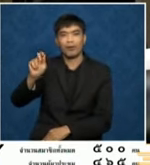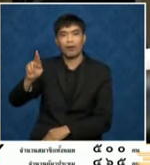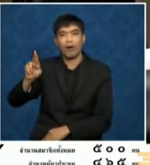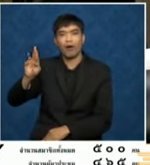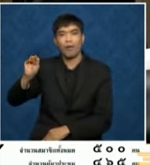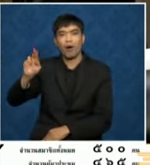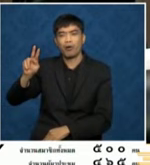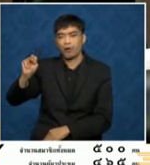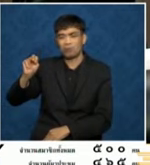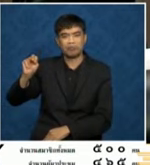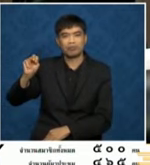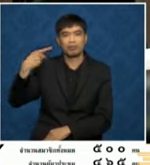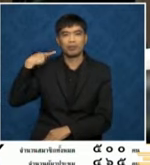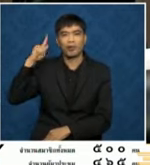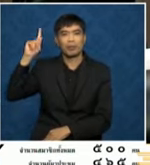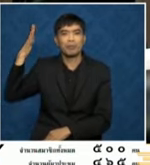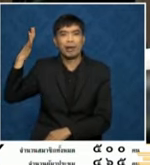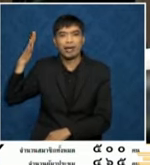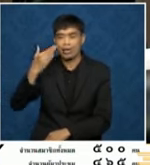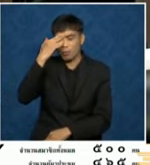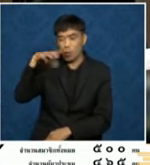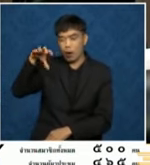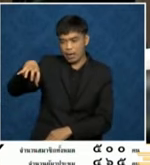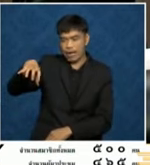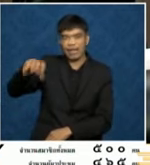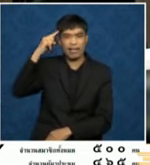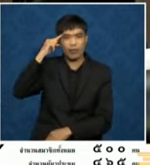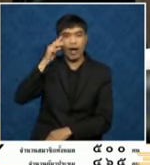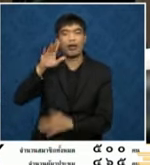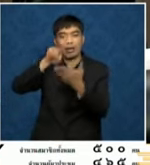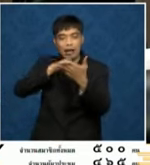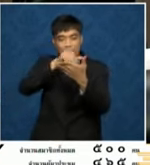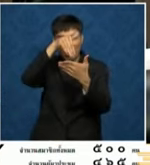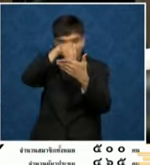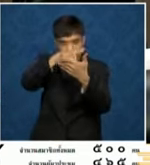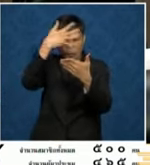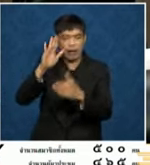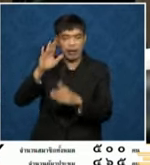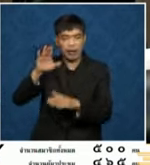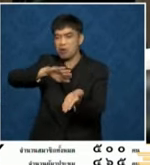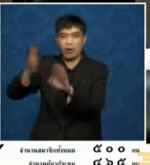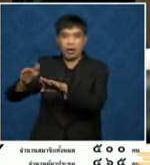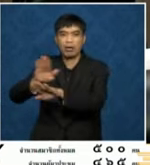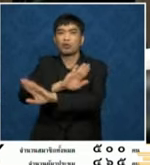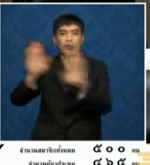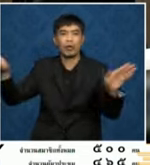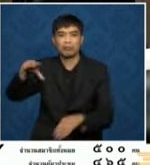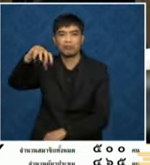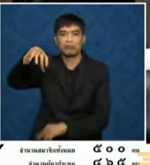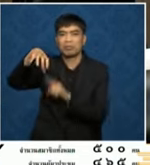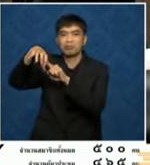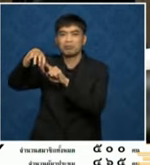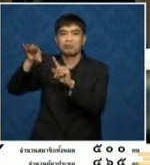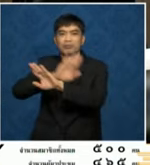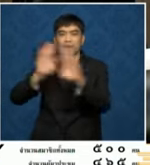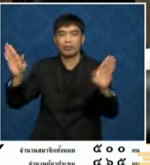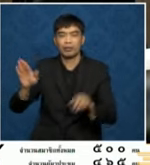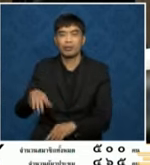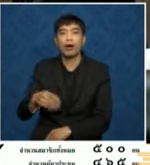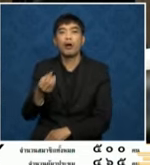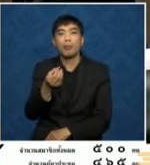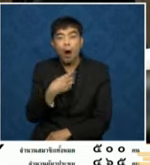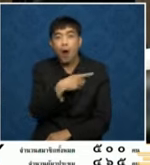เป็นอย่างยิ่งว่าการเลือกตั้งผ่านมาหน่วยงานราชการนี้จะถูกยุติไปเสียทีแต่หน้าซ้ำร้ายผู้บริหารบางท่านบอกว่ายังมีความ